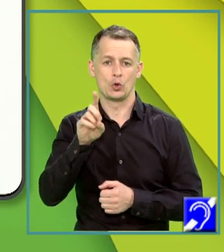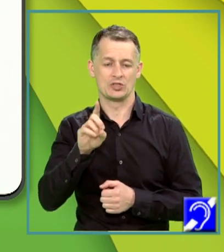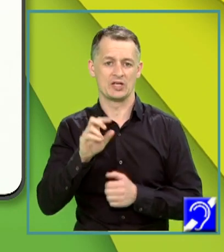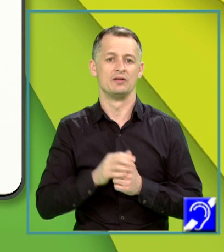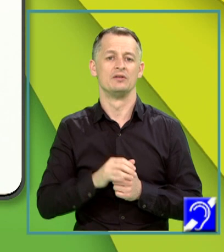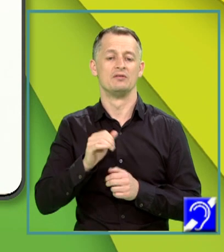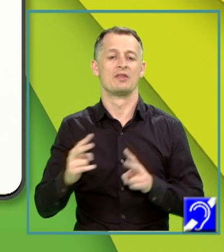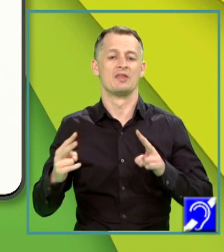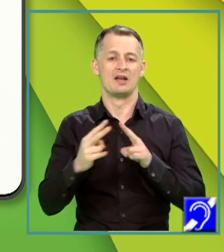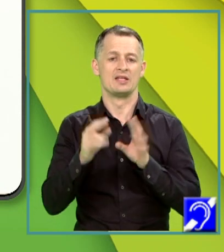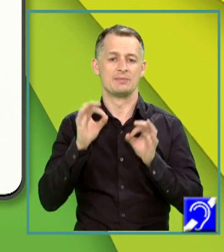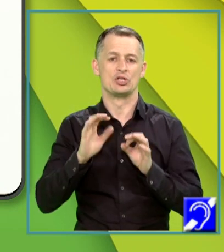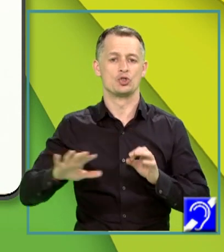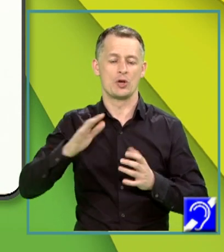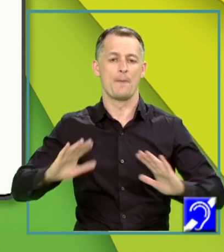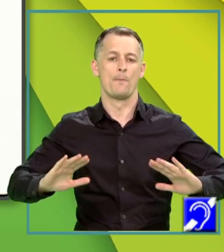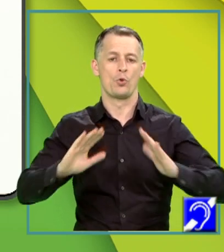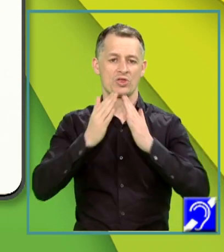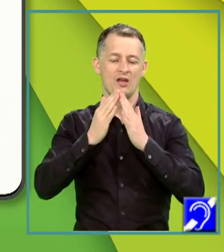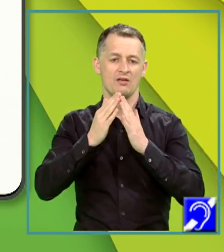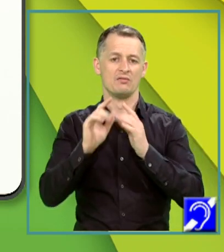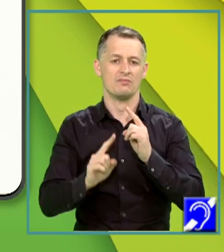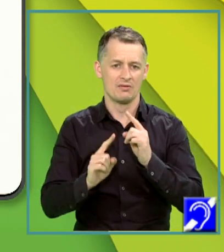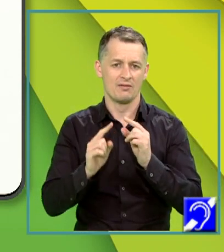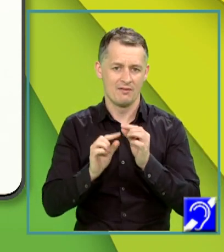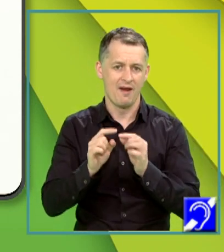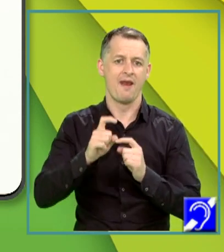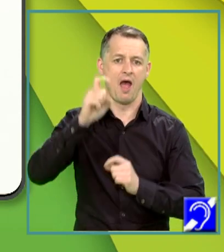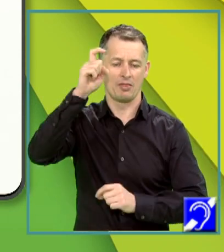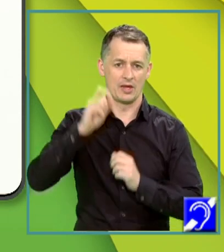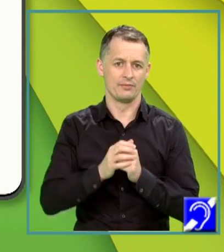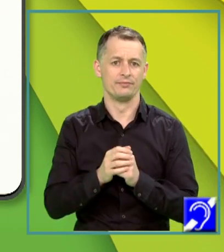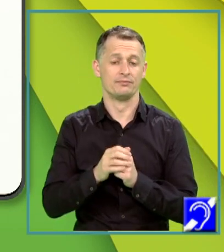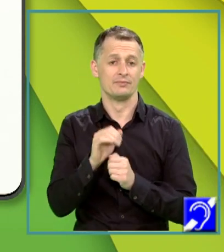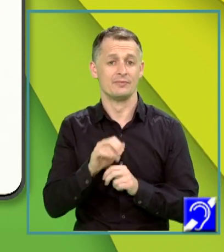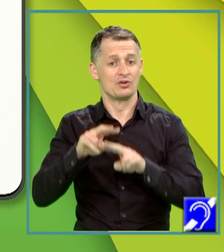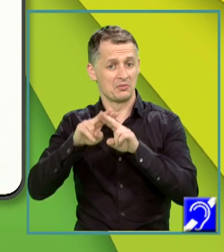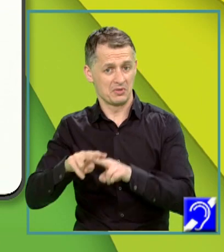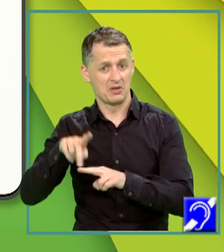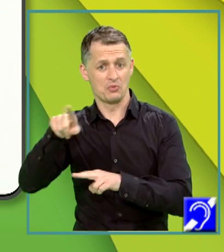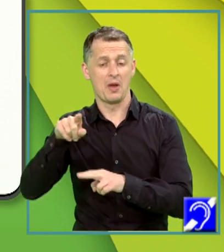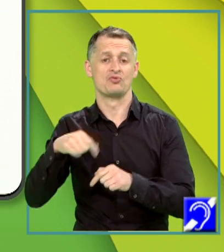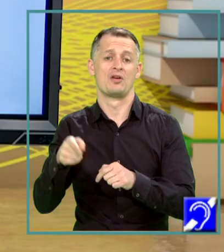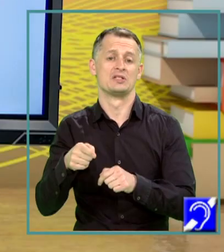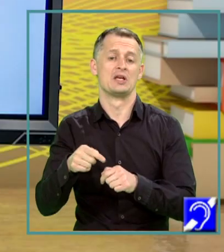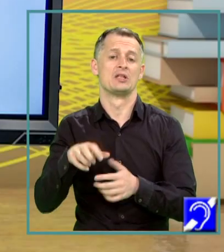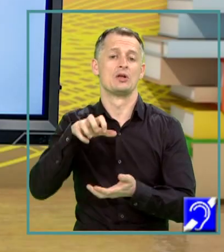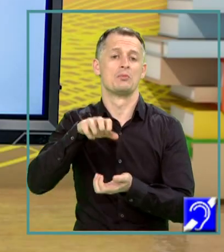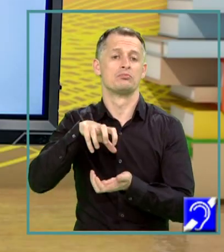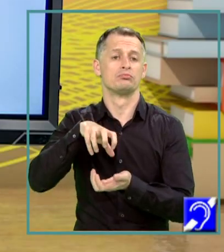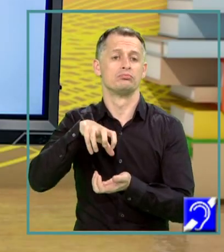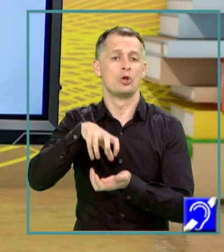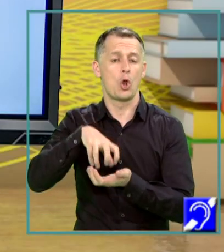în regiunile montane înalte iar restul teritoriului așa cum spuneam la început este reprezentat de terenuri arabile și